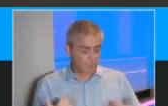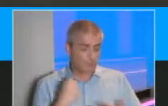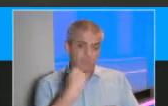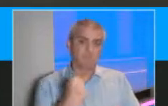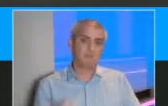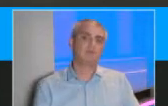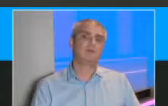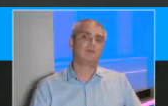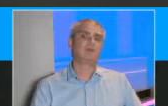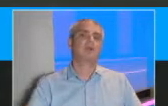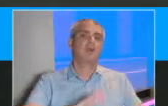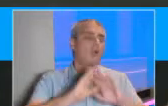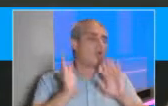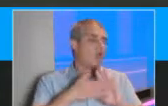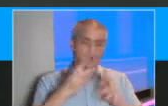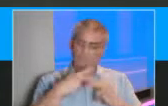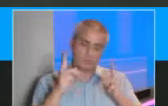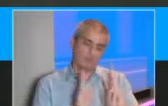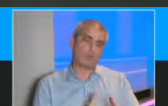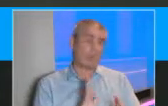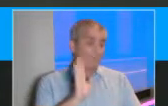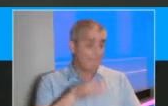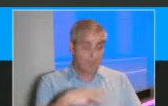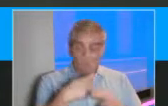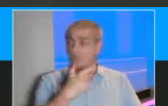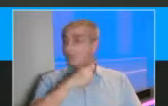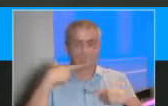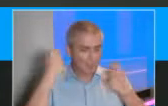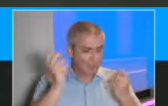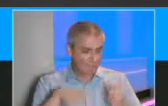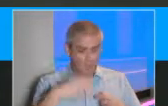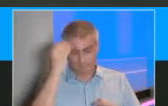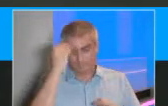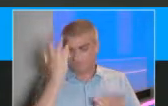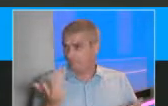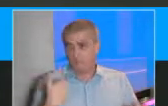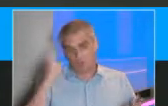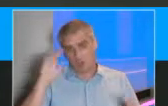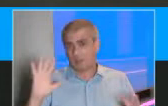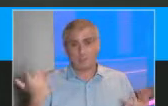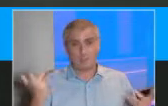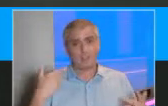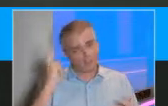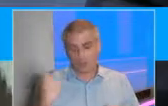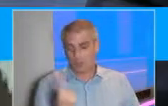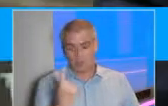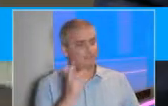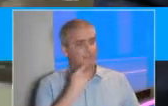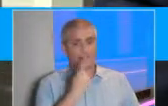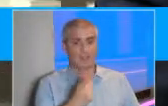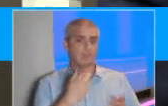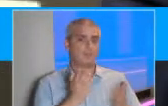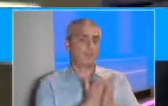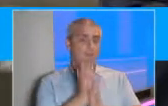תקציב, כל הפרויקטים תקועים, אפילו הפרויקטים החינוכיים, אפילו בתי ספר אני לא יודעת מה ידע, כן, בכל דבר ודבר. כן, צריך לומר לחברת הכנסת ברק